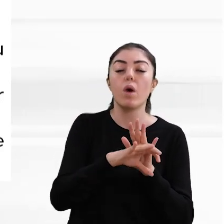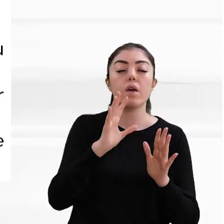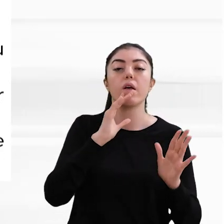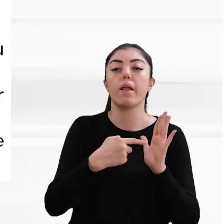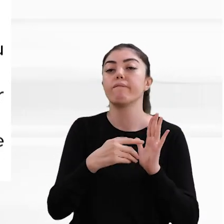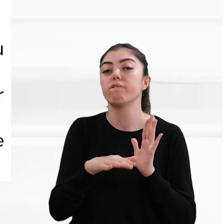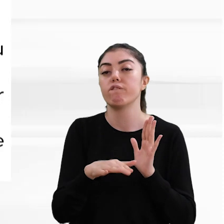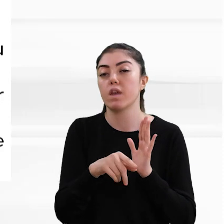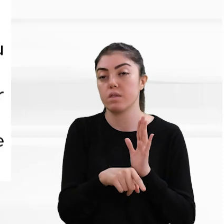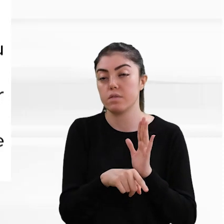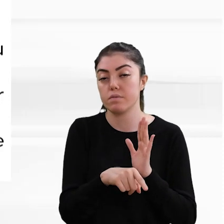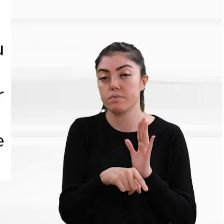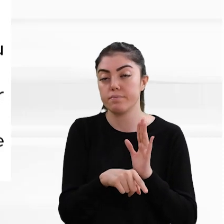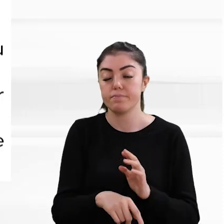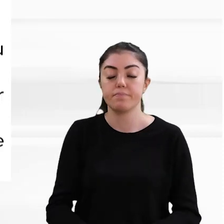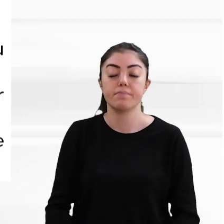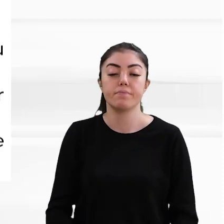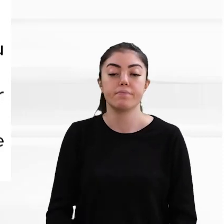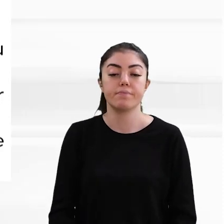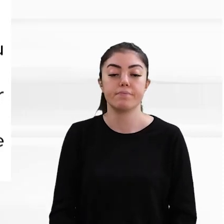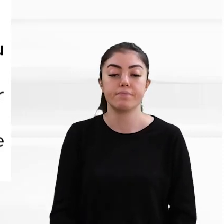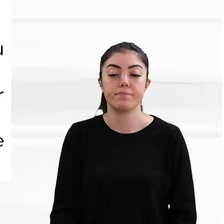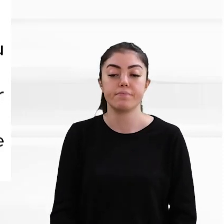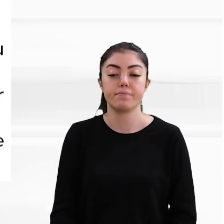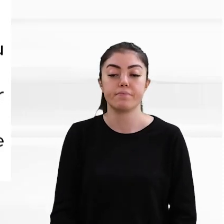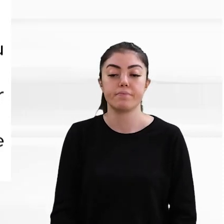Elektromıknatıs etkisi gösterecektir.